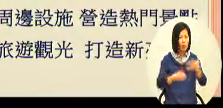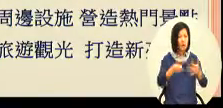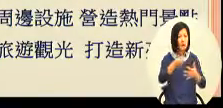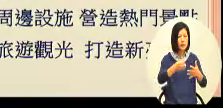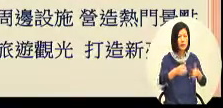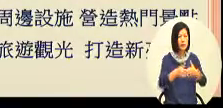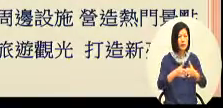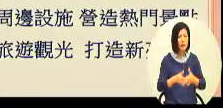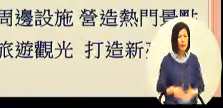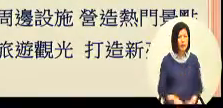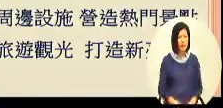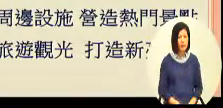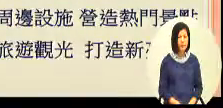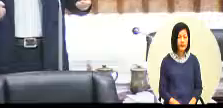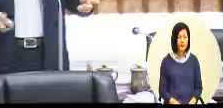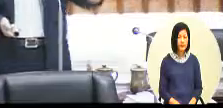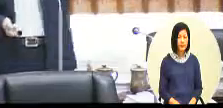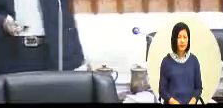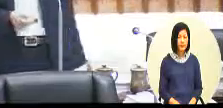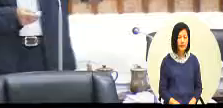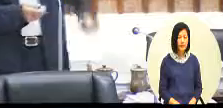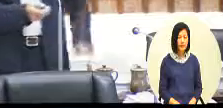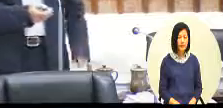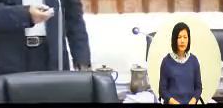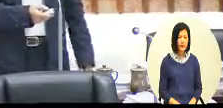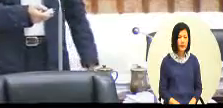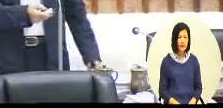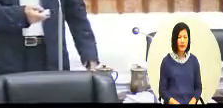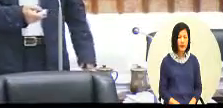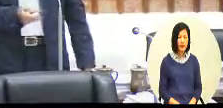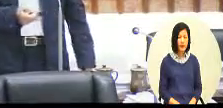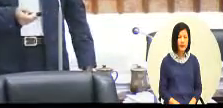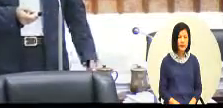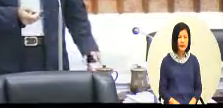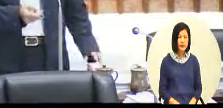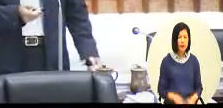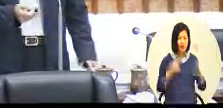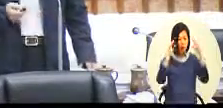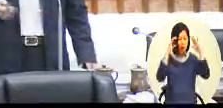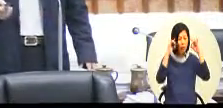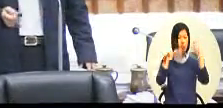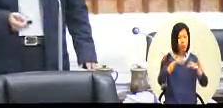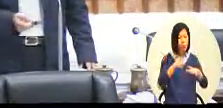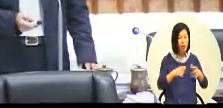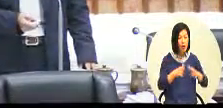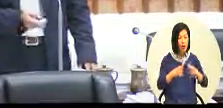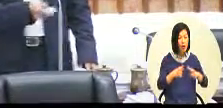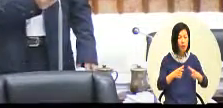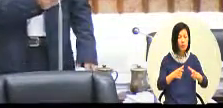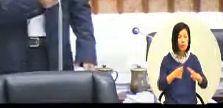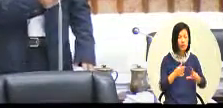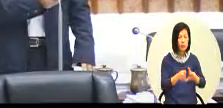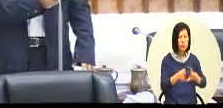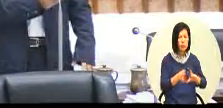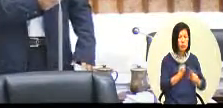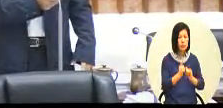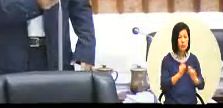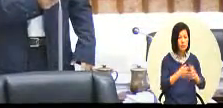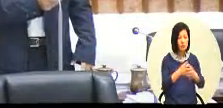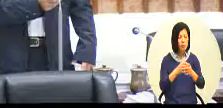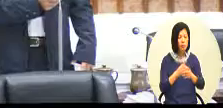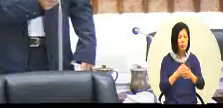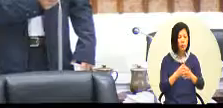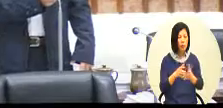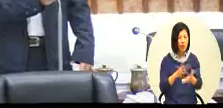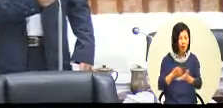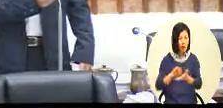有这个起步啊！我在想着，大家知道活化园区对不对？供这个社团使用，美化我们